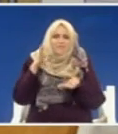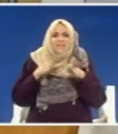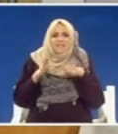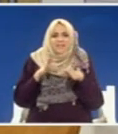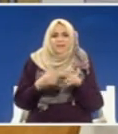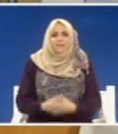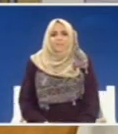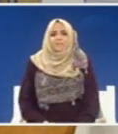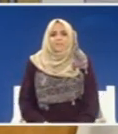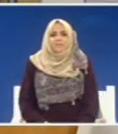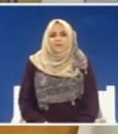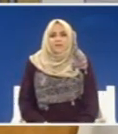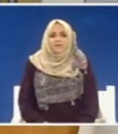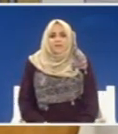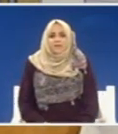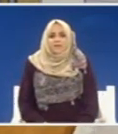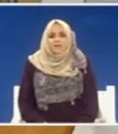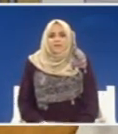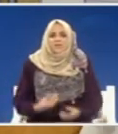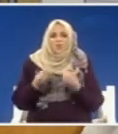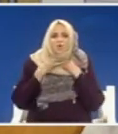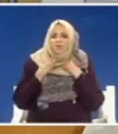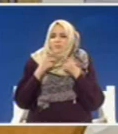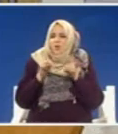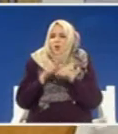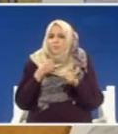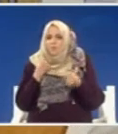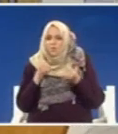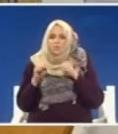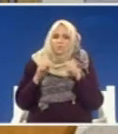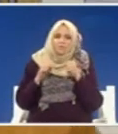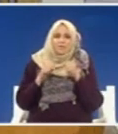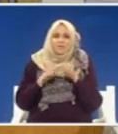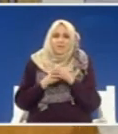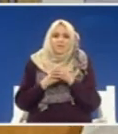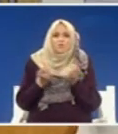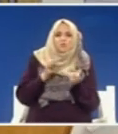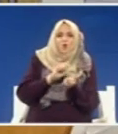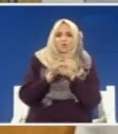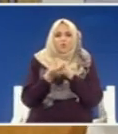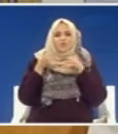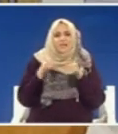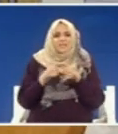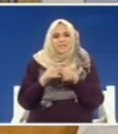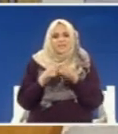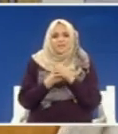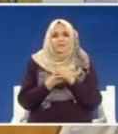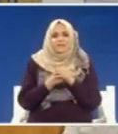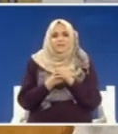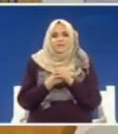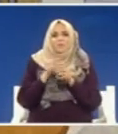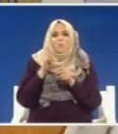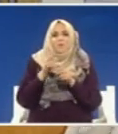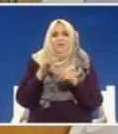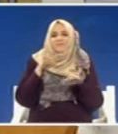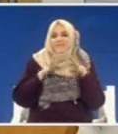هذا وتجعله من معاناته وحركته وتبديل الوضعيات في جلوسه نتيجة